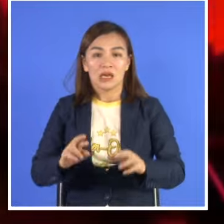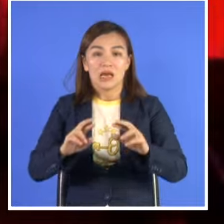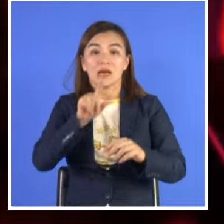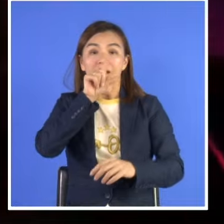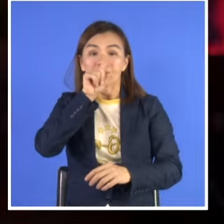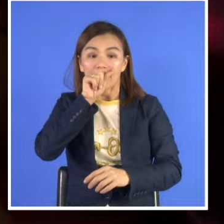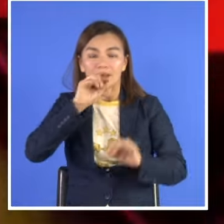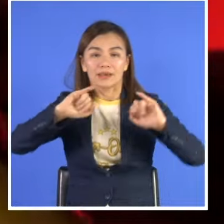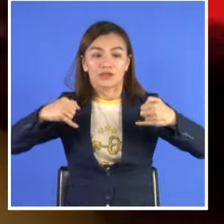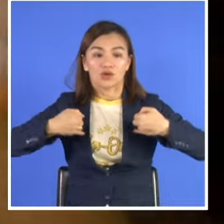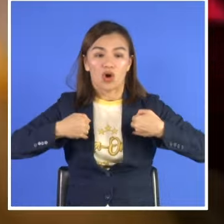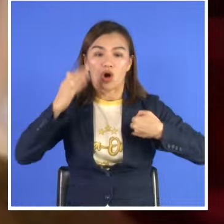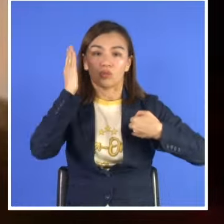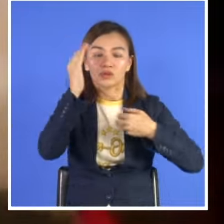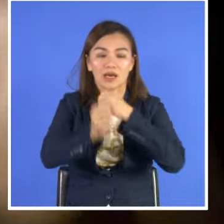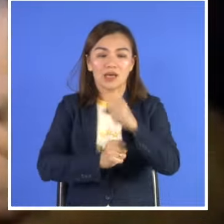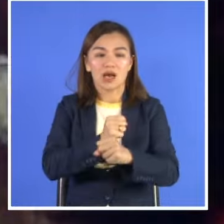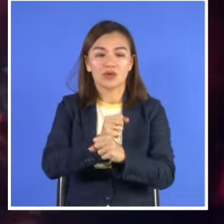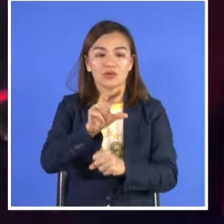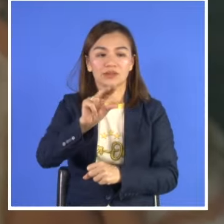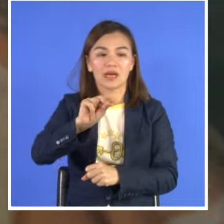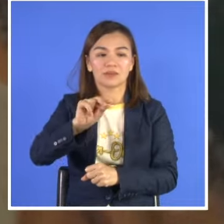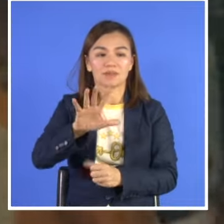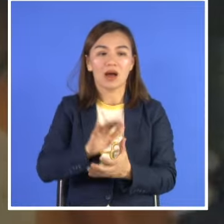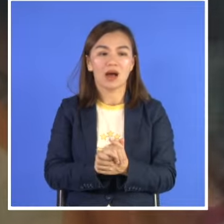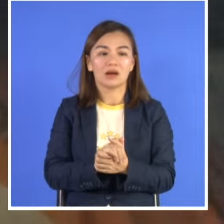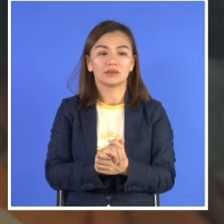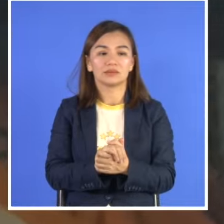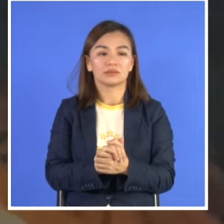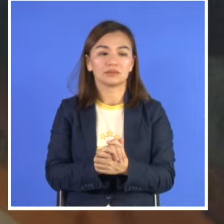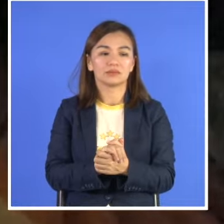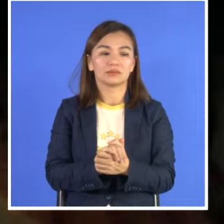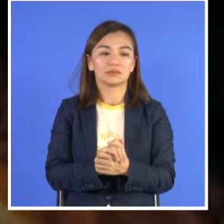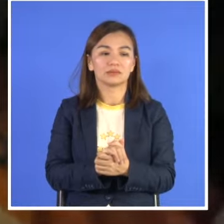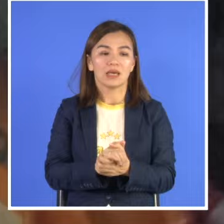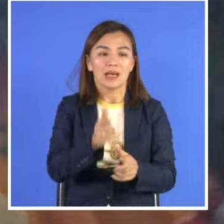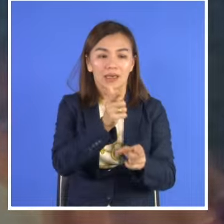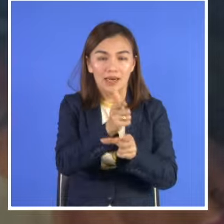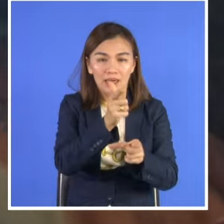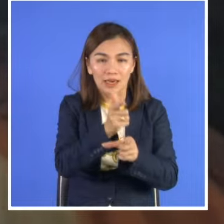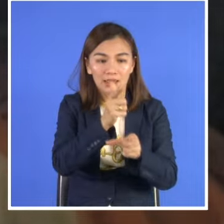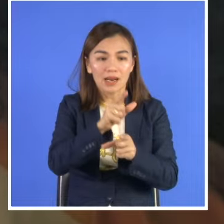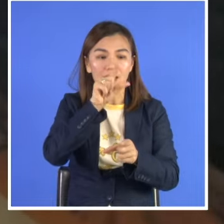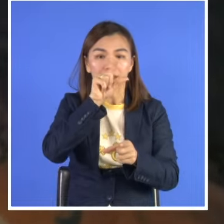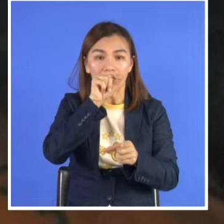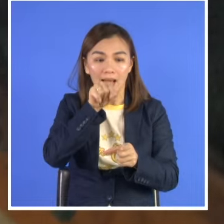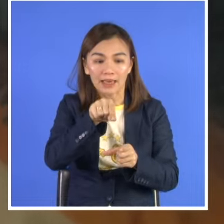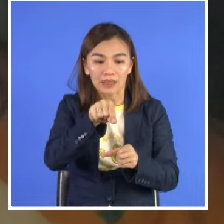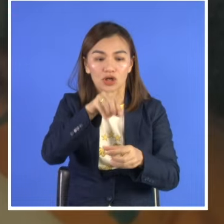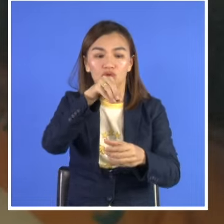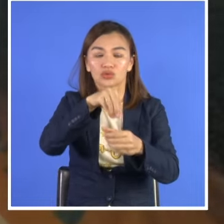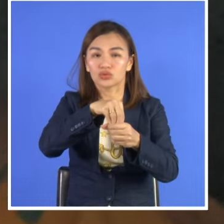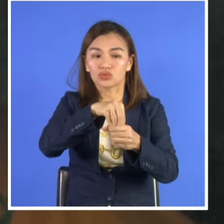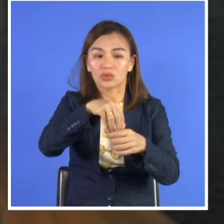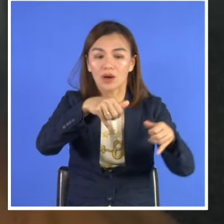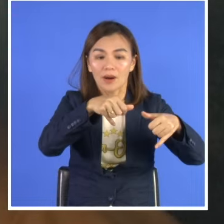เอกอายุ 35ปีเจ้าของเห้าไก่เนี่ยที่ถูกไฟไหม้เนี่ยบอกว่าตัวเขาก็เลี้ยงไก่นะฮะมีไก่ชนอยู่ในเร้าเนี่ยนะฮะ